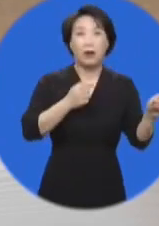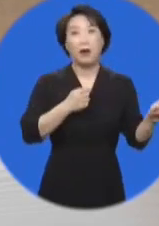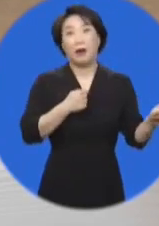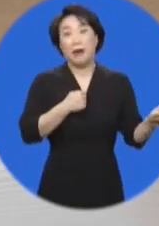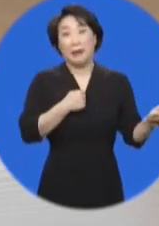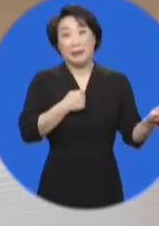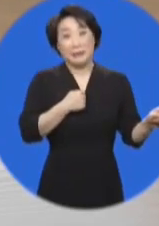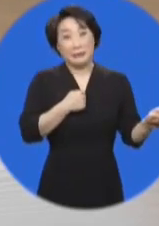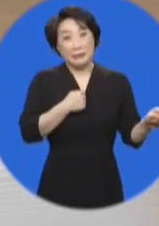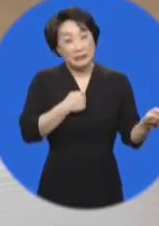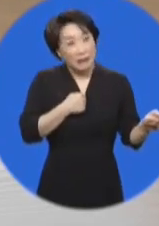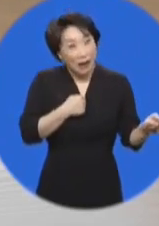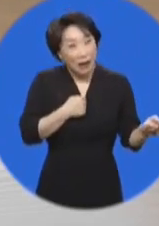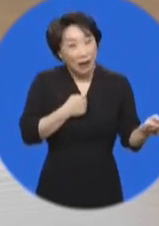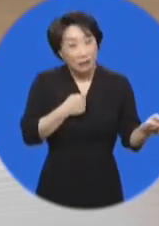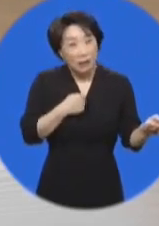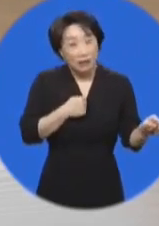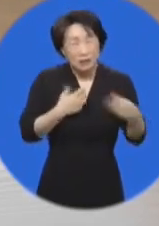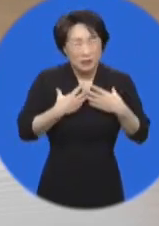고통을 당할